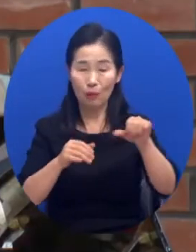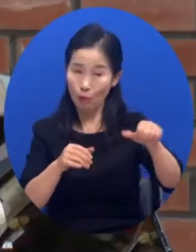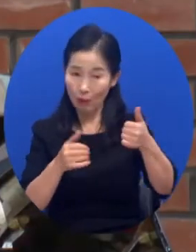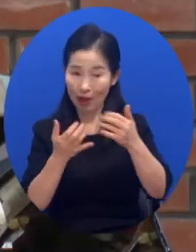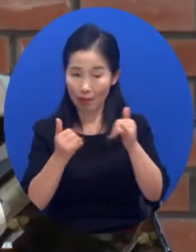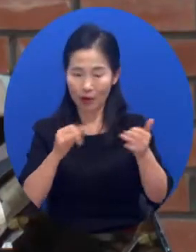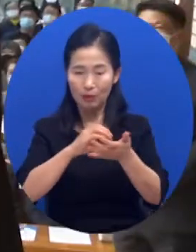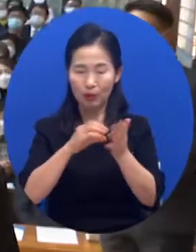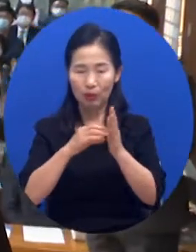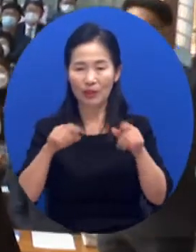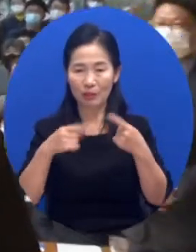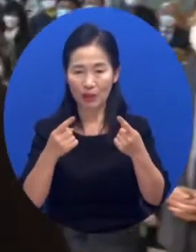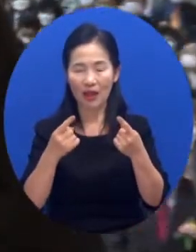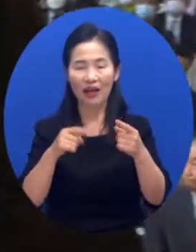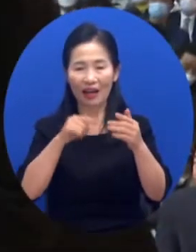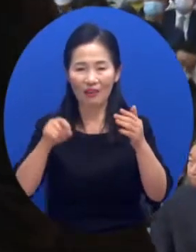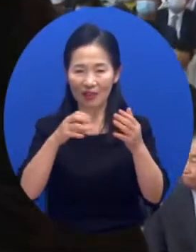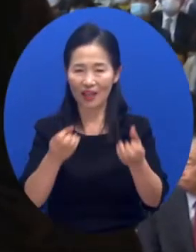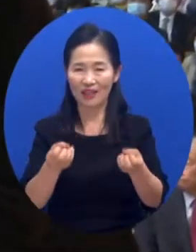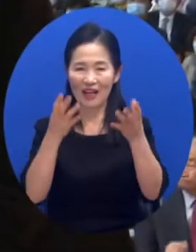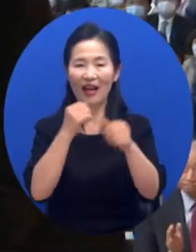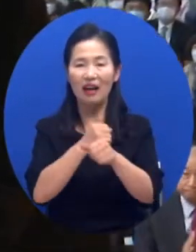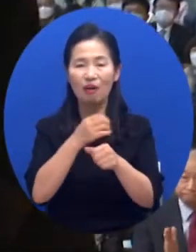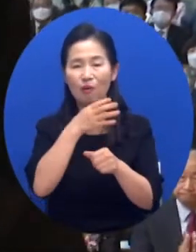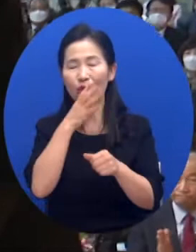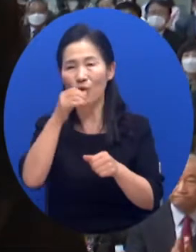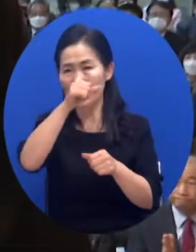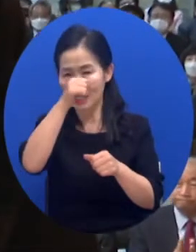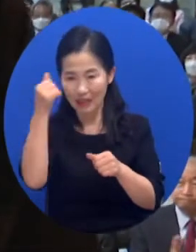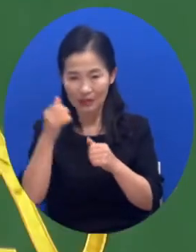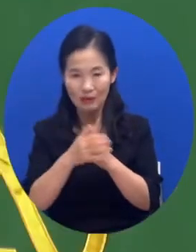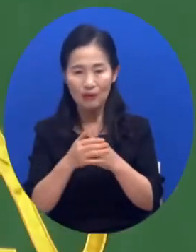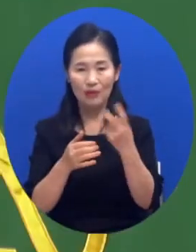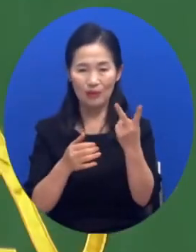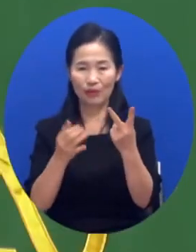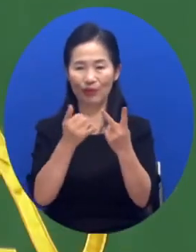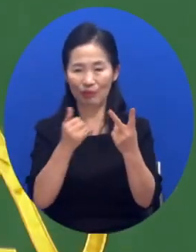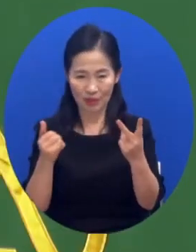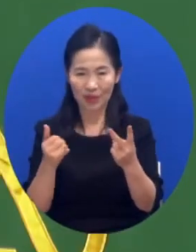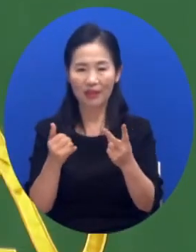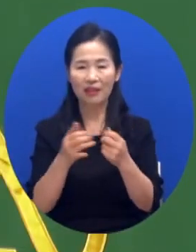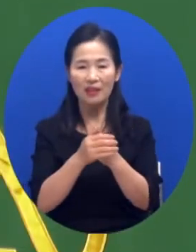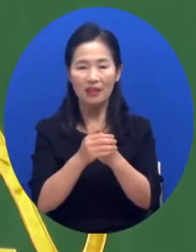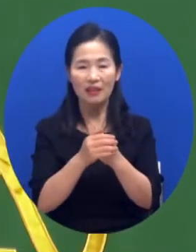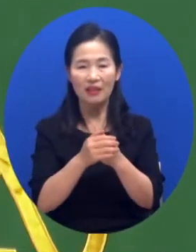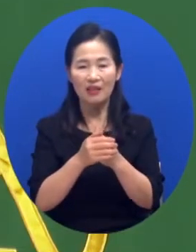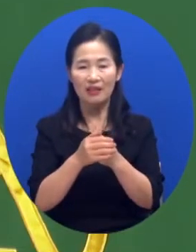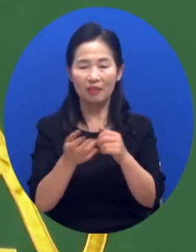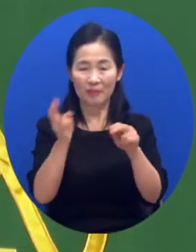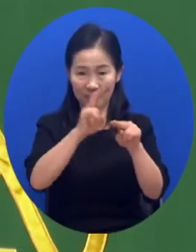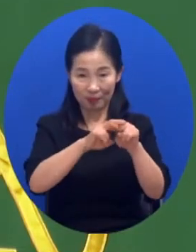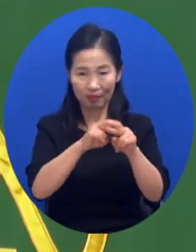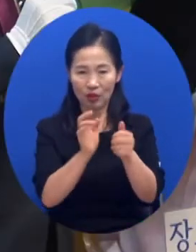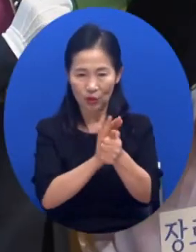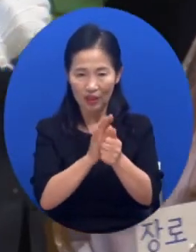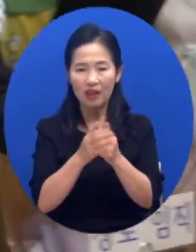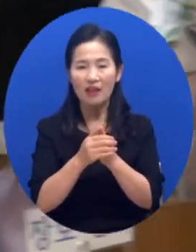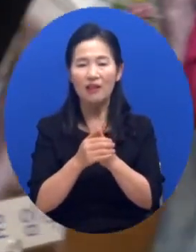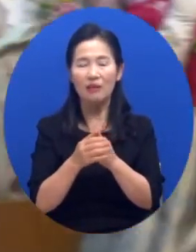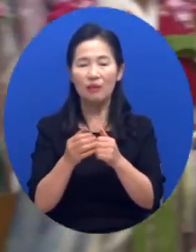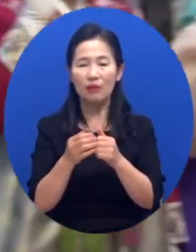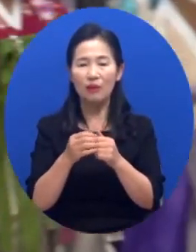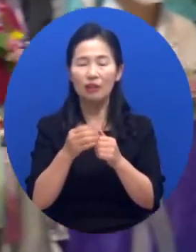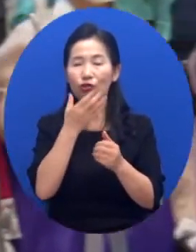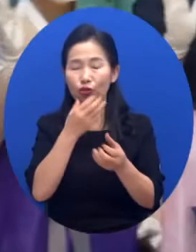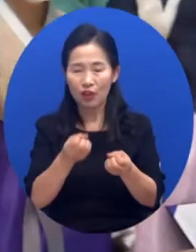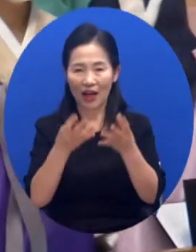예식을 진행하고 원로장로 에 김대섭 이종호 장로를 추대 했으며 은퇴자 와 임직자 들을 축하하는 시간을